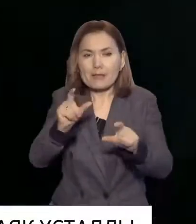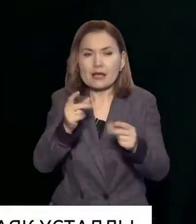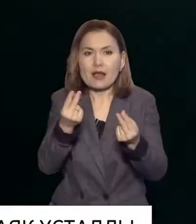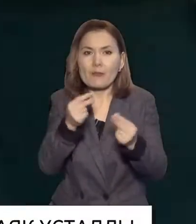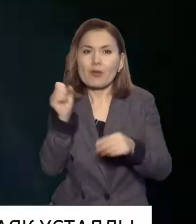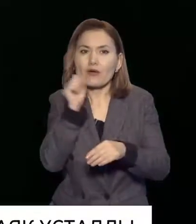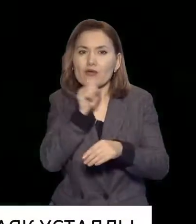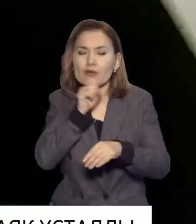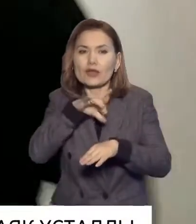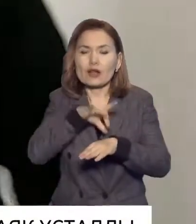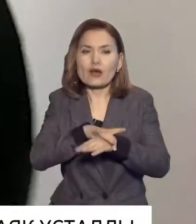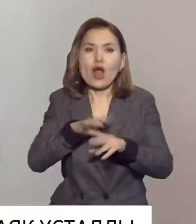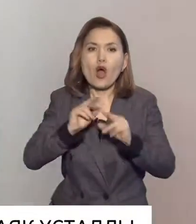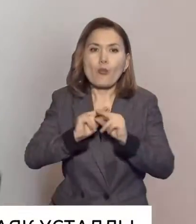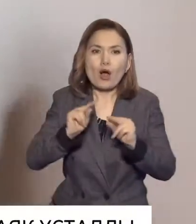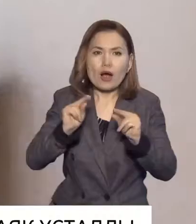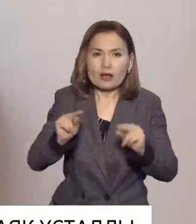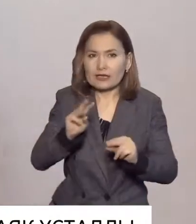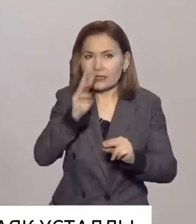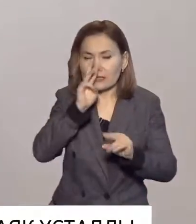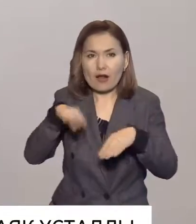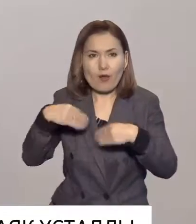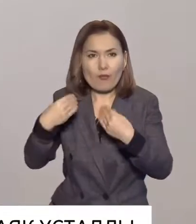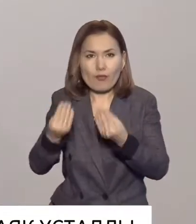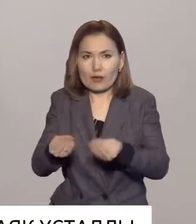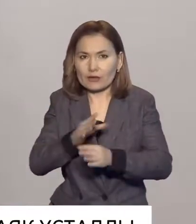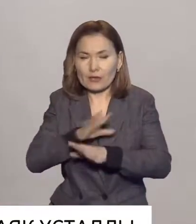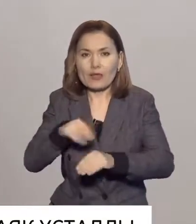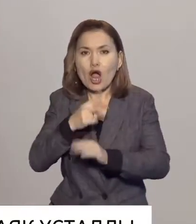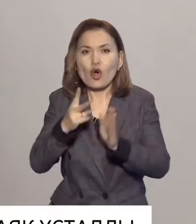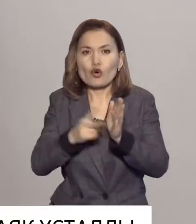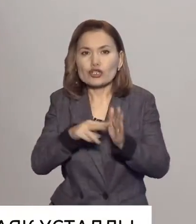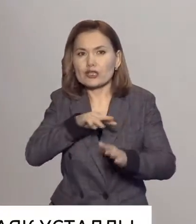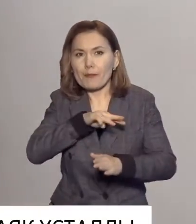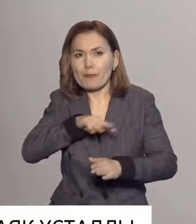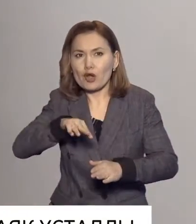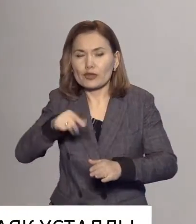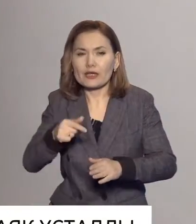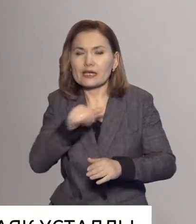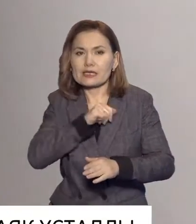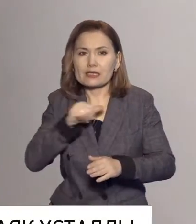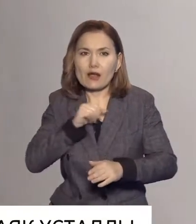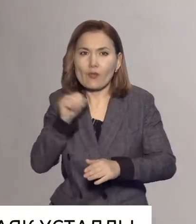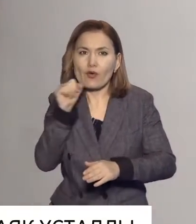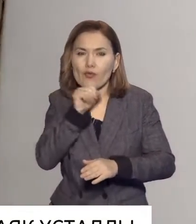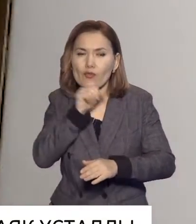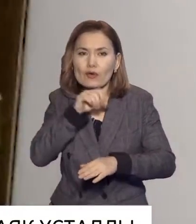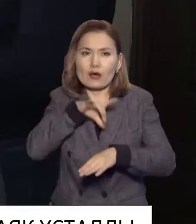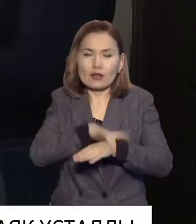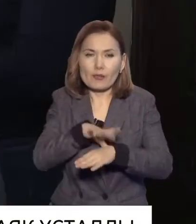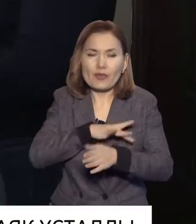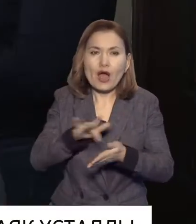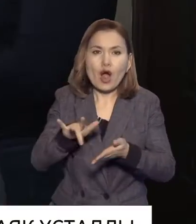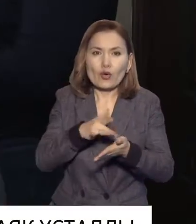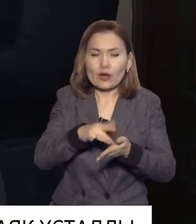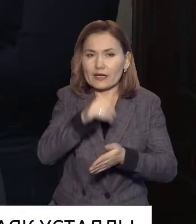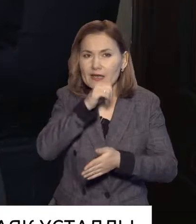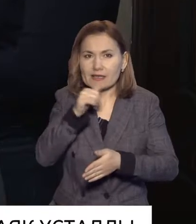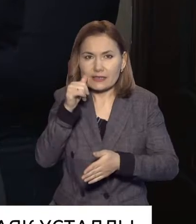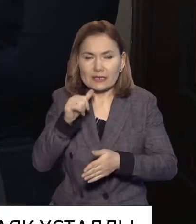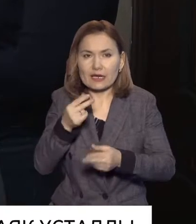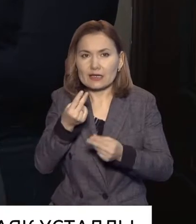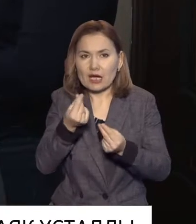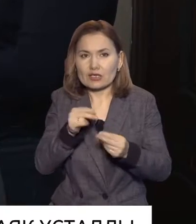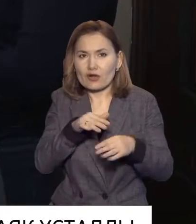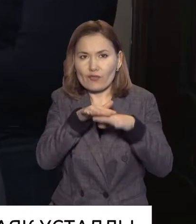қазынасына қол салып, мұғалімдердің еңбекақысына бөлінген 17 миллион теңгені қолды қылған. Сөйтіп ақшаны бүтін есеп шотқа аударып